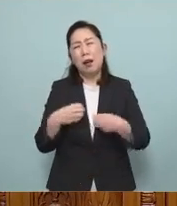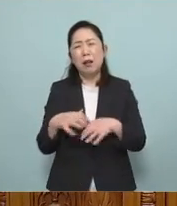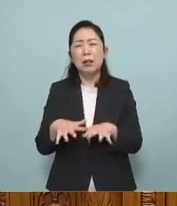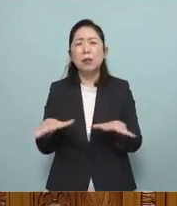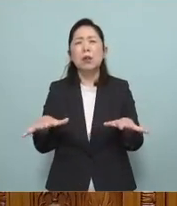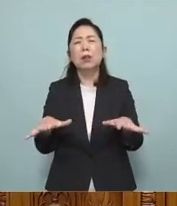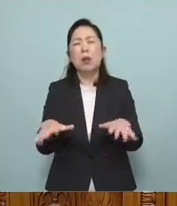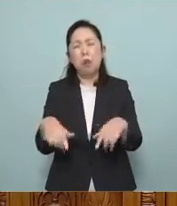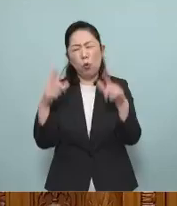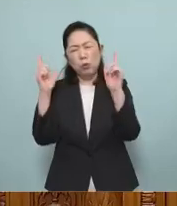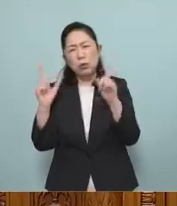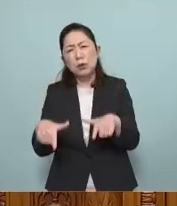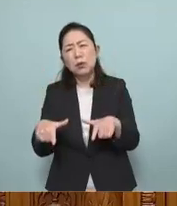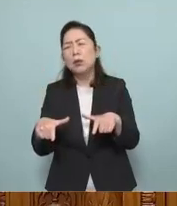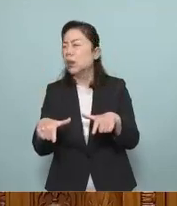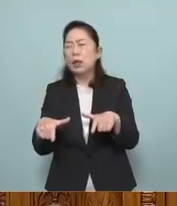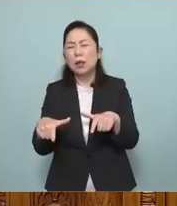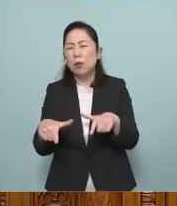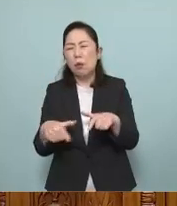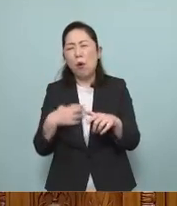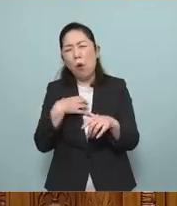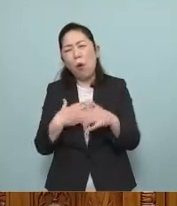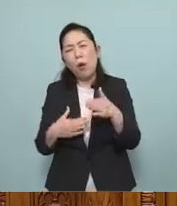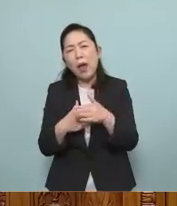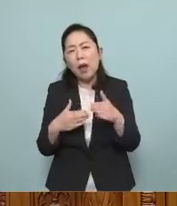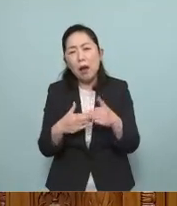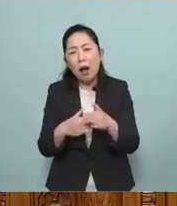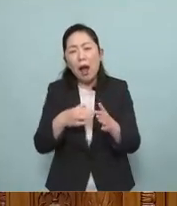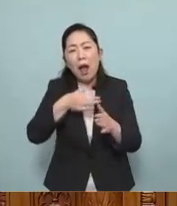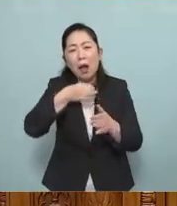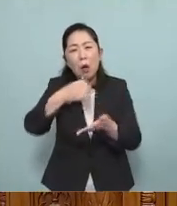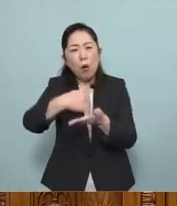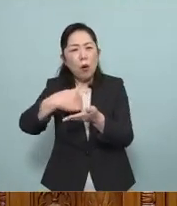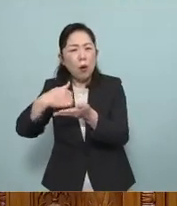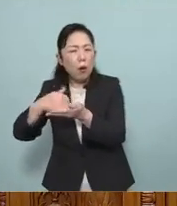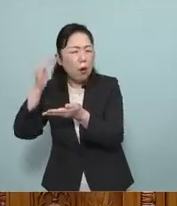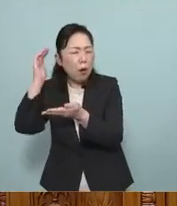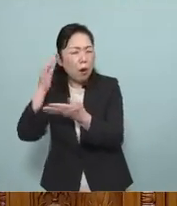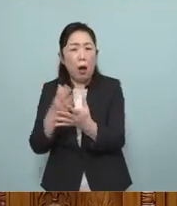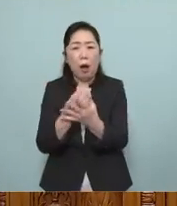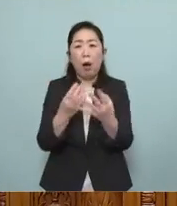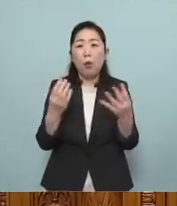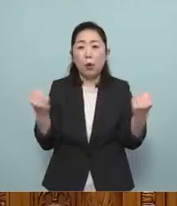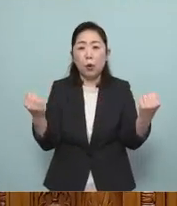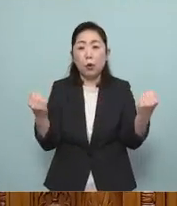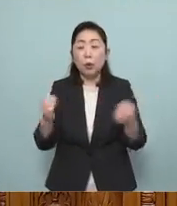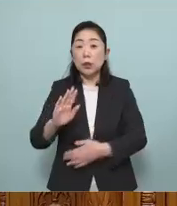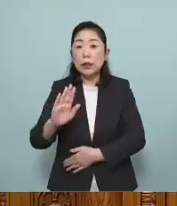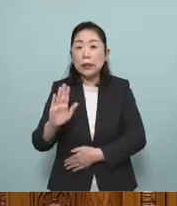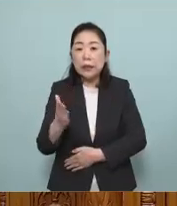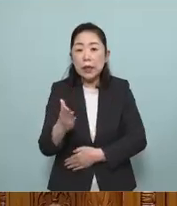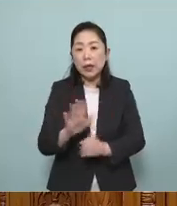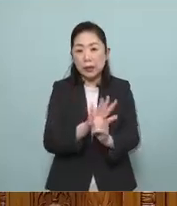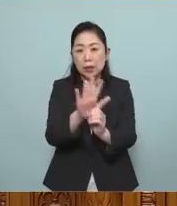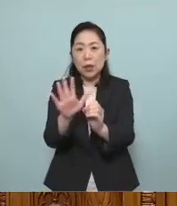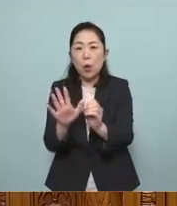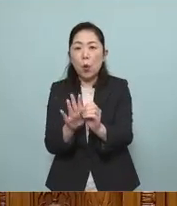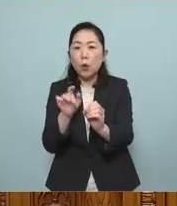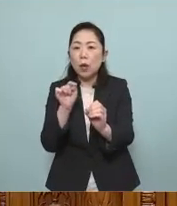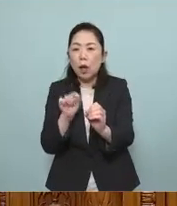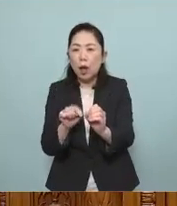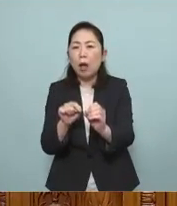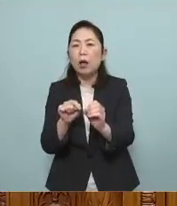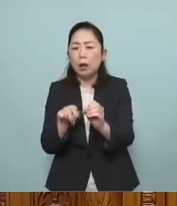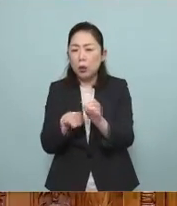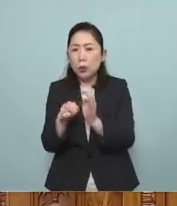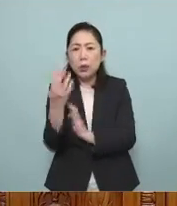れ、もう限界だという声を私自身聞いてきました。しかし、新型コロナという見え